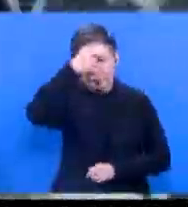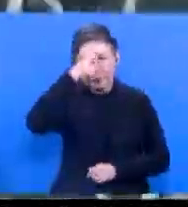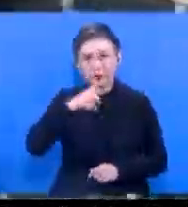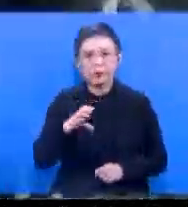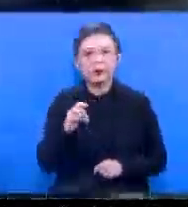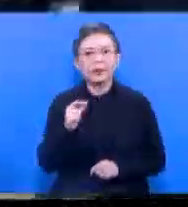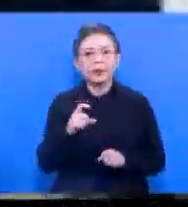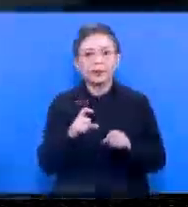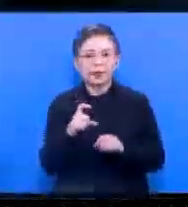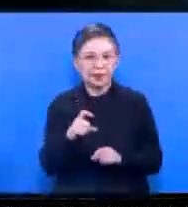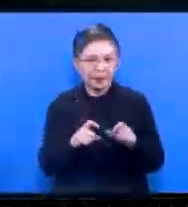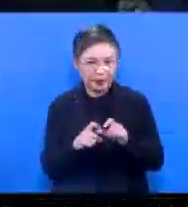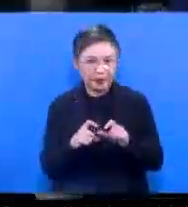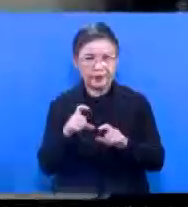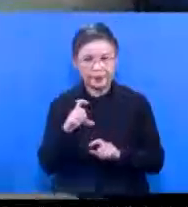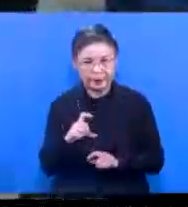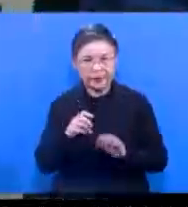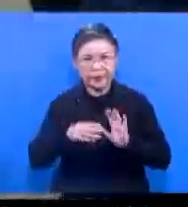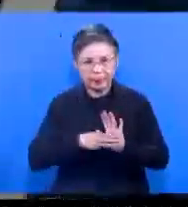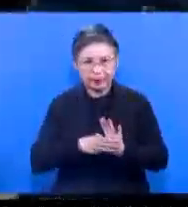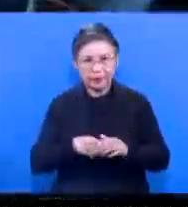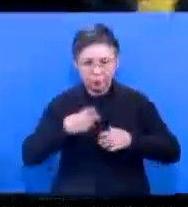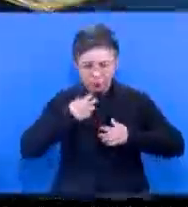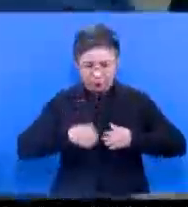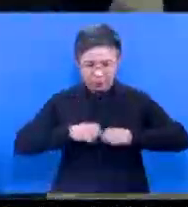Cipto Mangunkusumo, Jakarta untuk divisum.